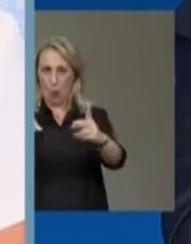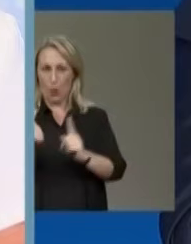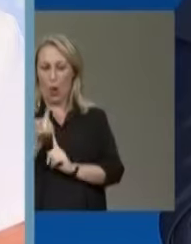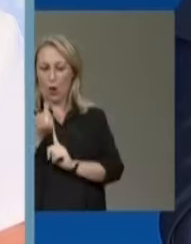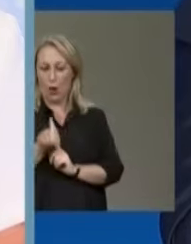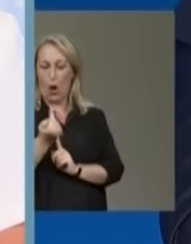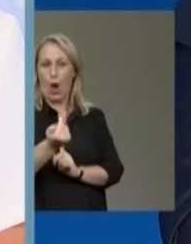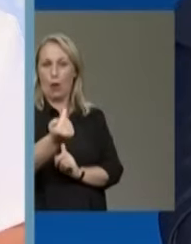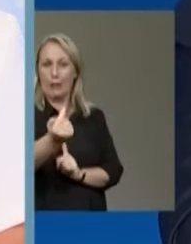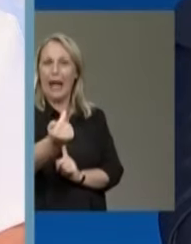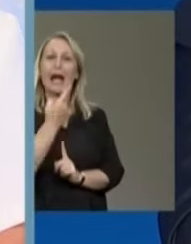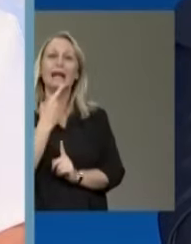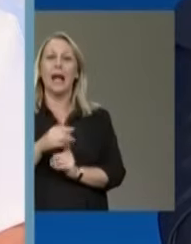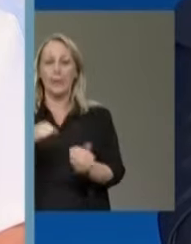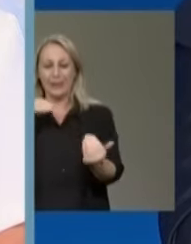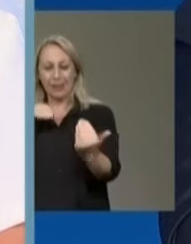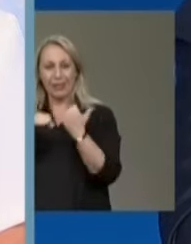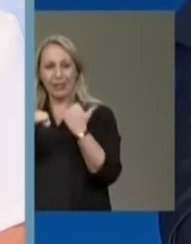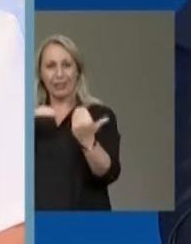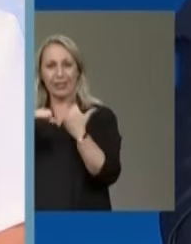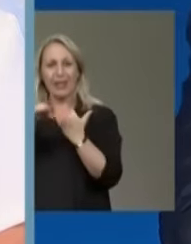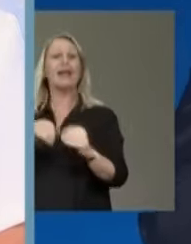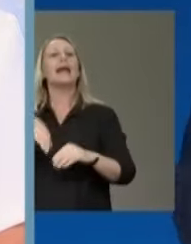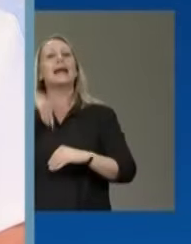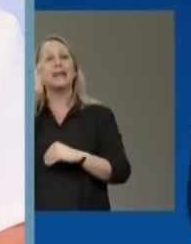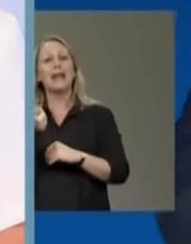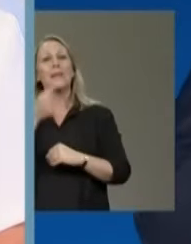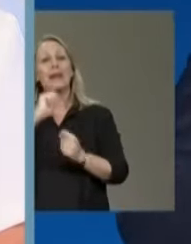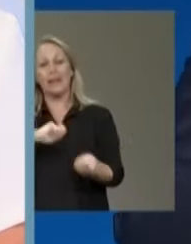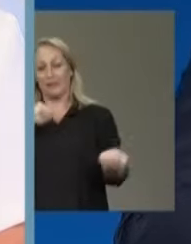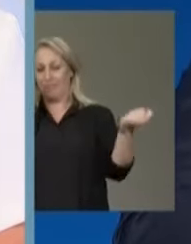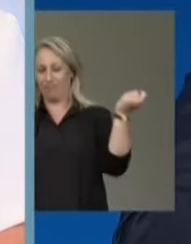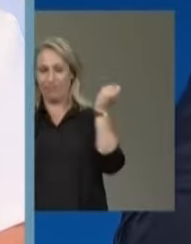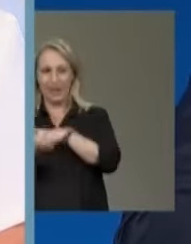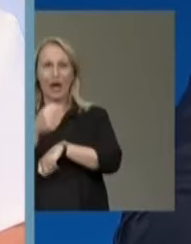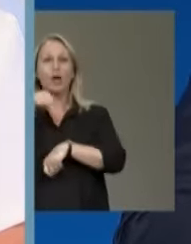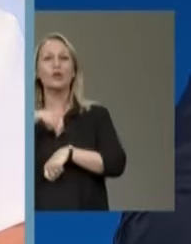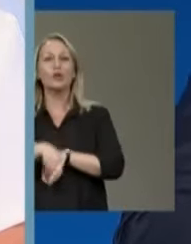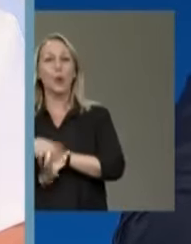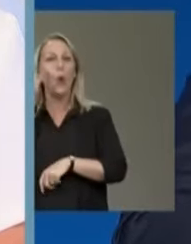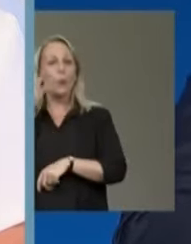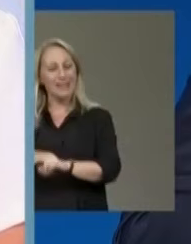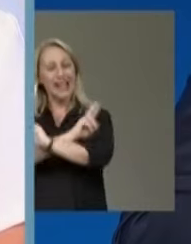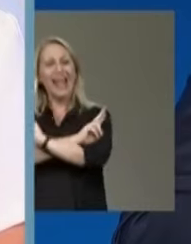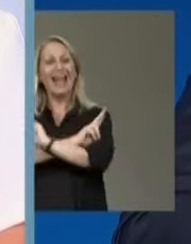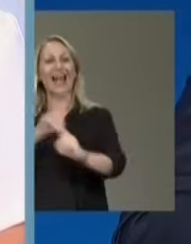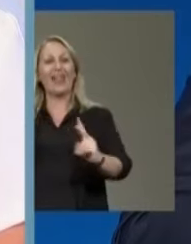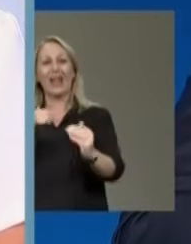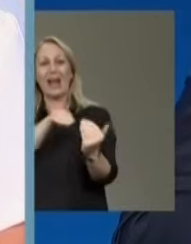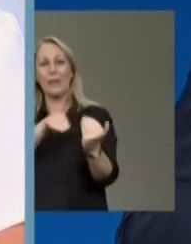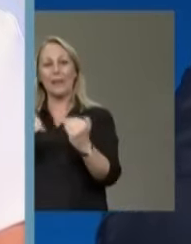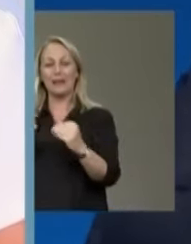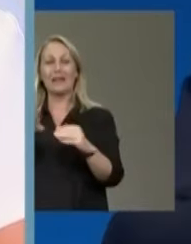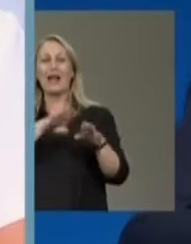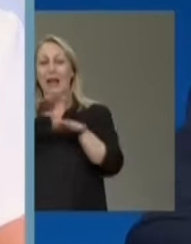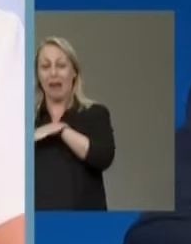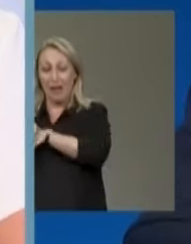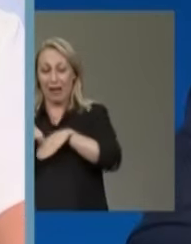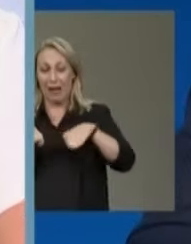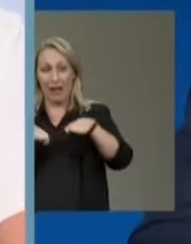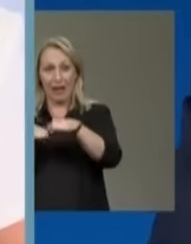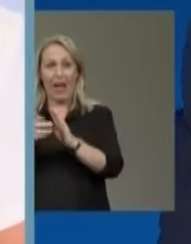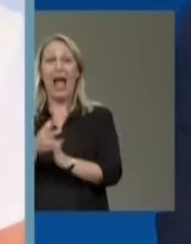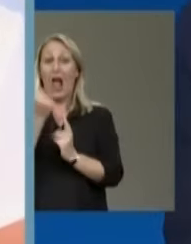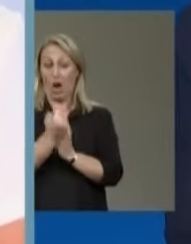έχει αλλάξει ο πυρήνας του τουρκικού αναθεωρητισμού, διότι δεν έχει φύγει και από το τραπέζι τα περί γαλάζιας πατρίδας από την πλευρά